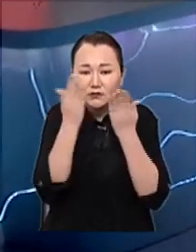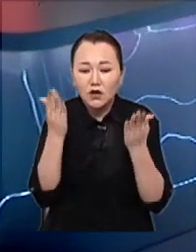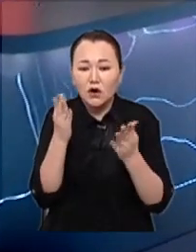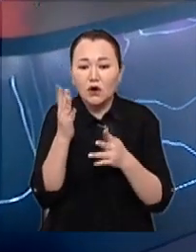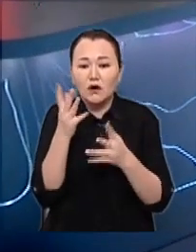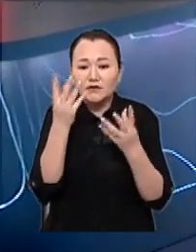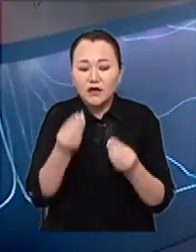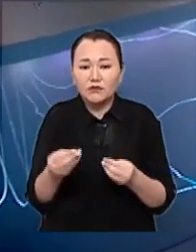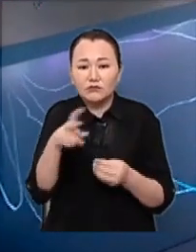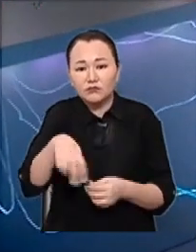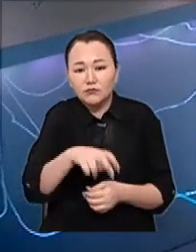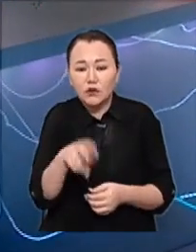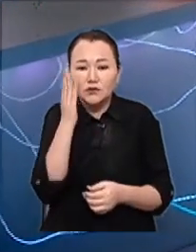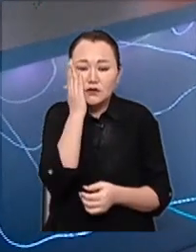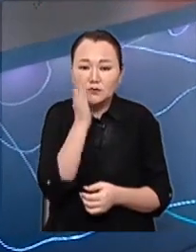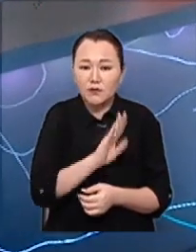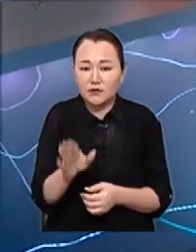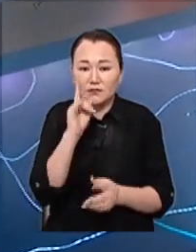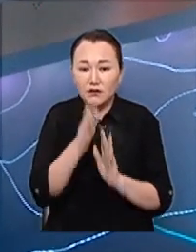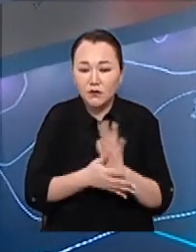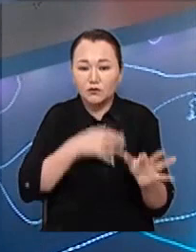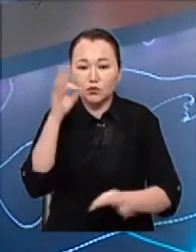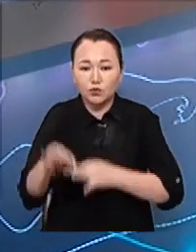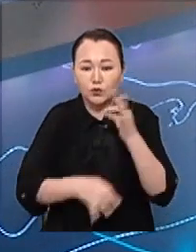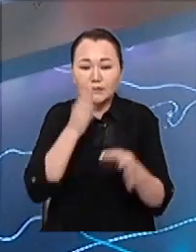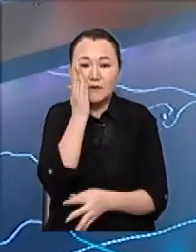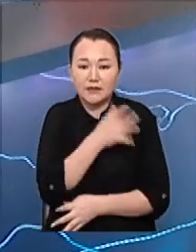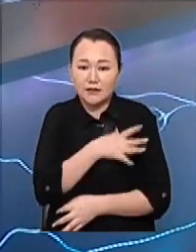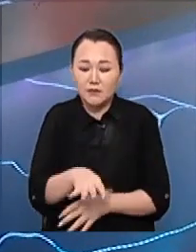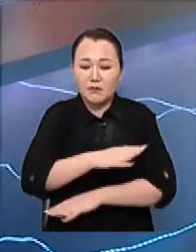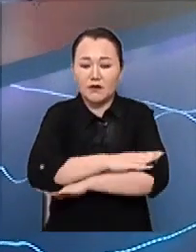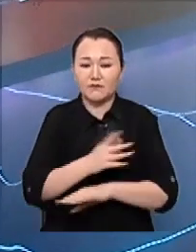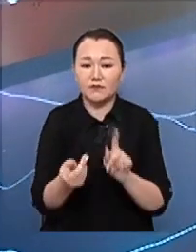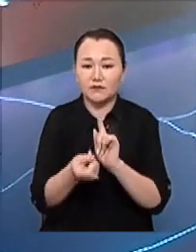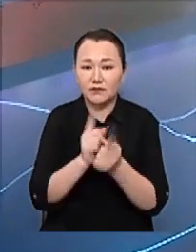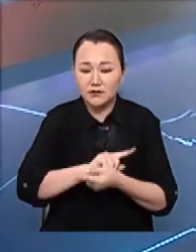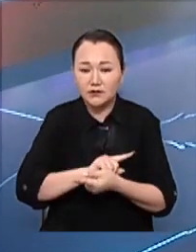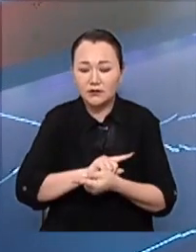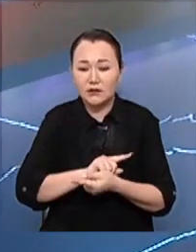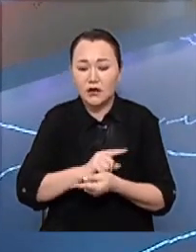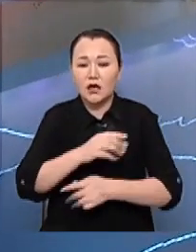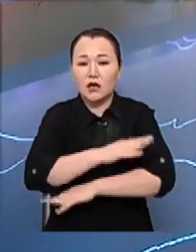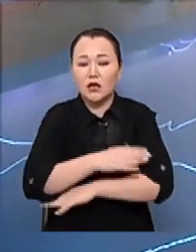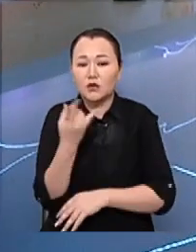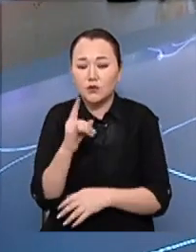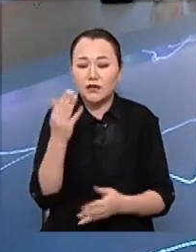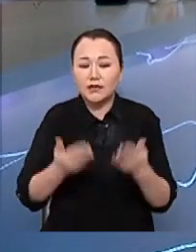күндіз ұйықтамай жүре беруден болуы мүмкін. Сондықтан бұл жерде мінез құлқында өзгереді. Баланы